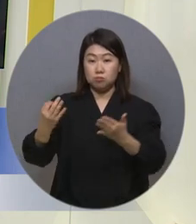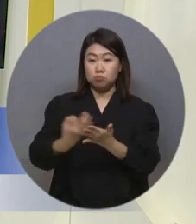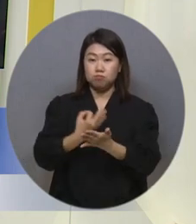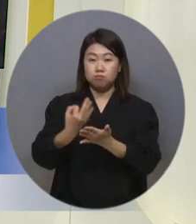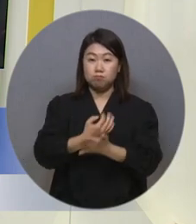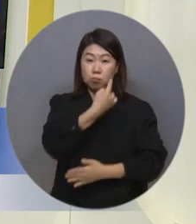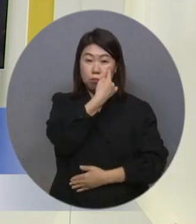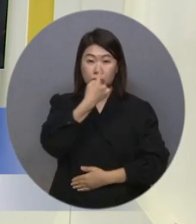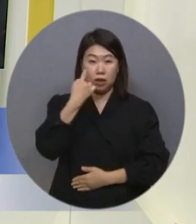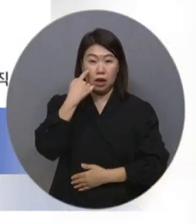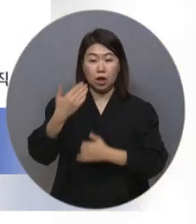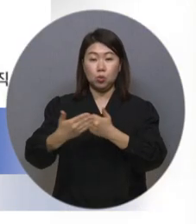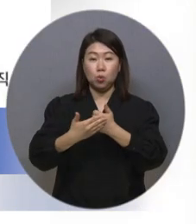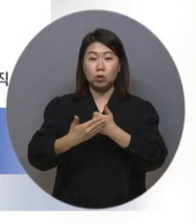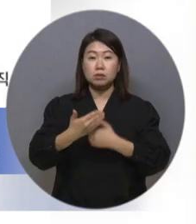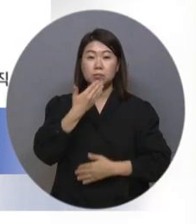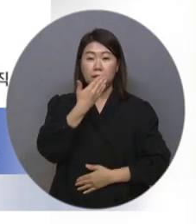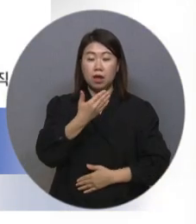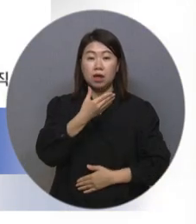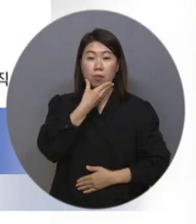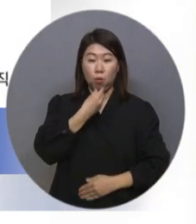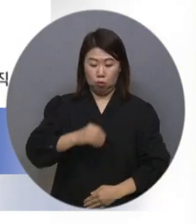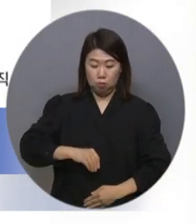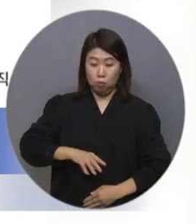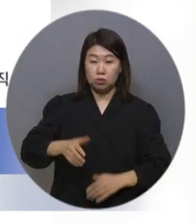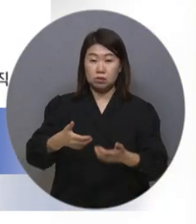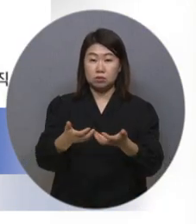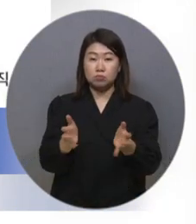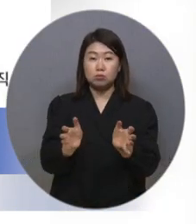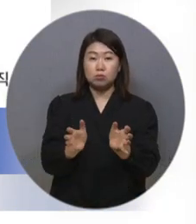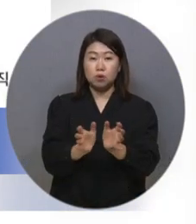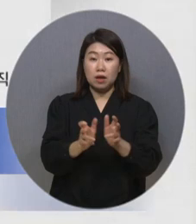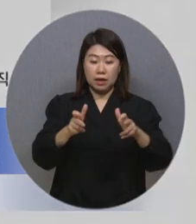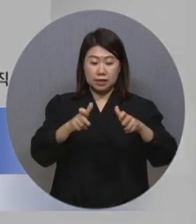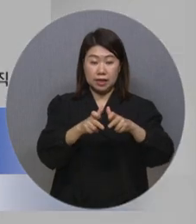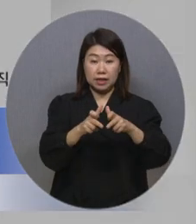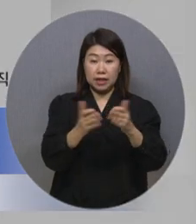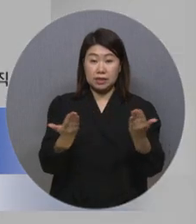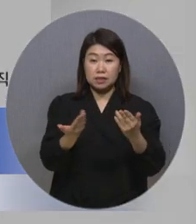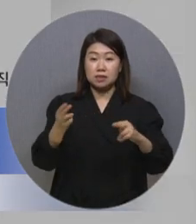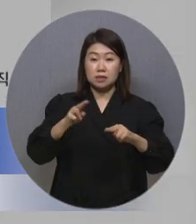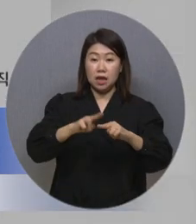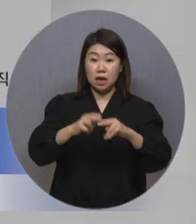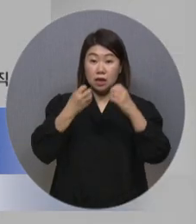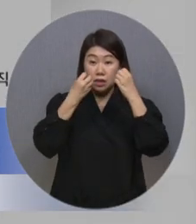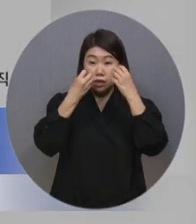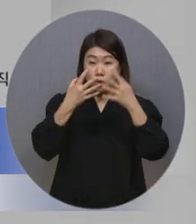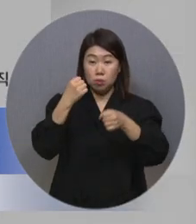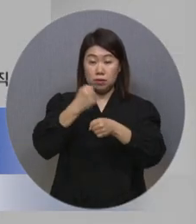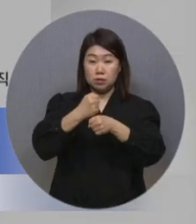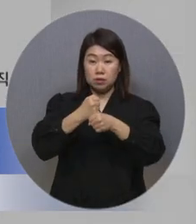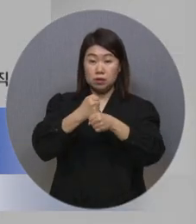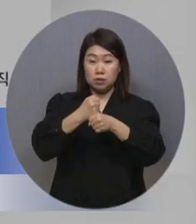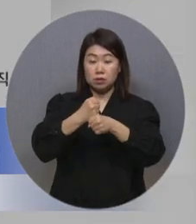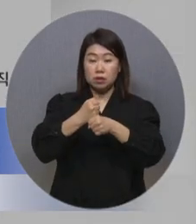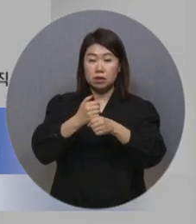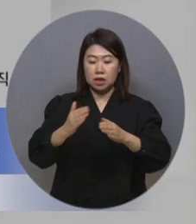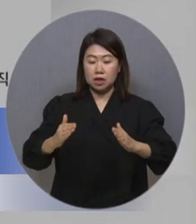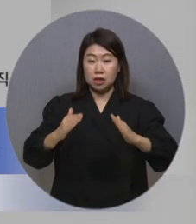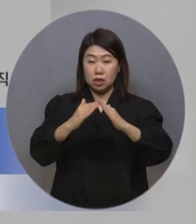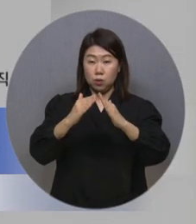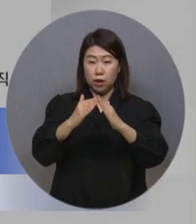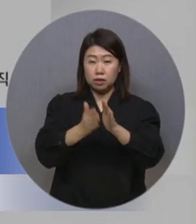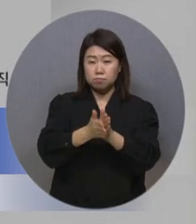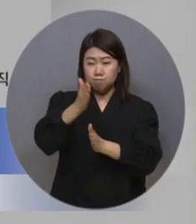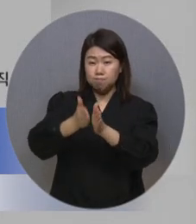될 수 있을 겁니다. 보건복지부가 장애인 일자리 신규 직무 개발에 참여할 수행기관을 모집하는데요.